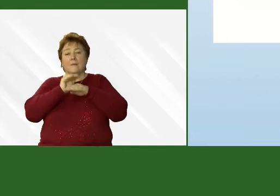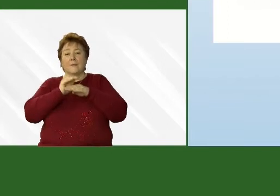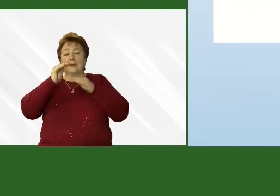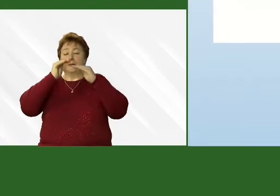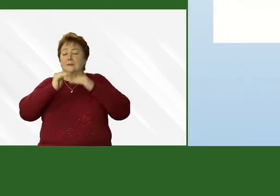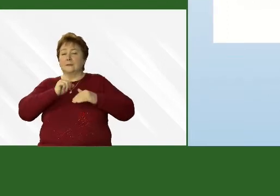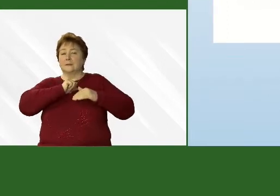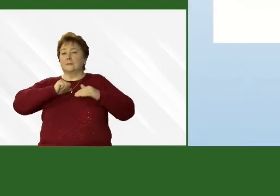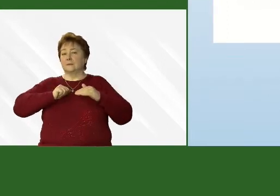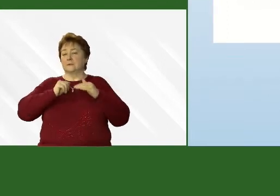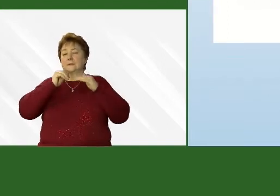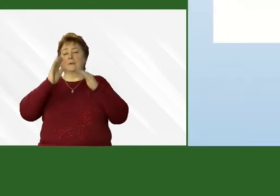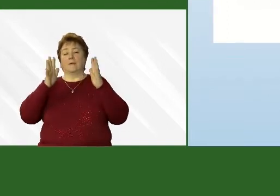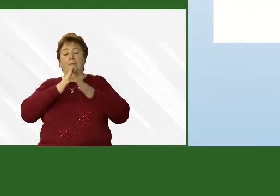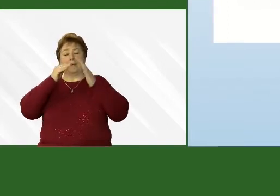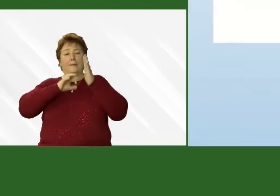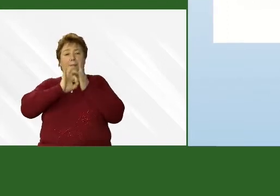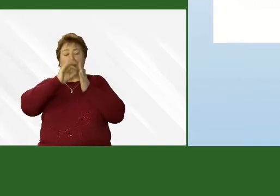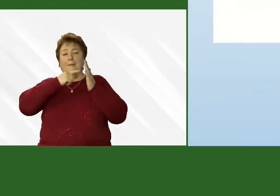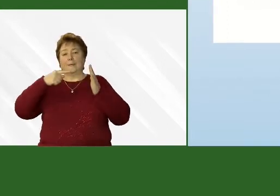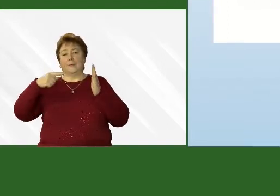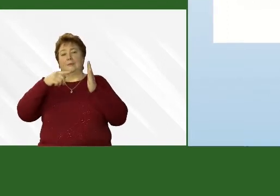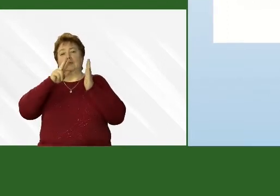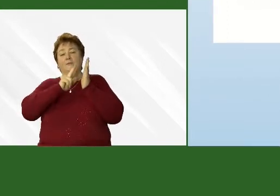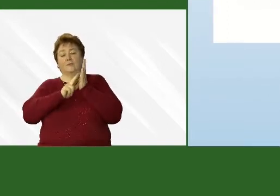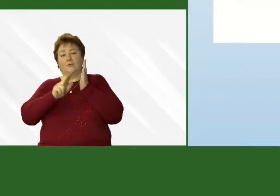самая низкая температура воздуха – минус